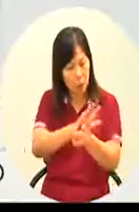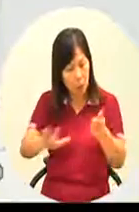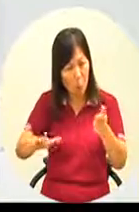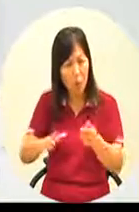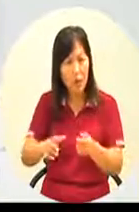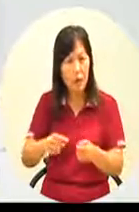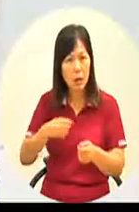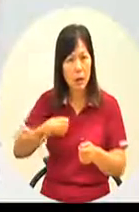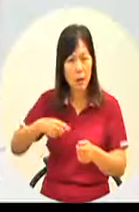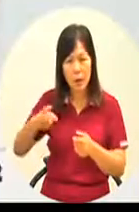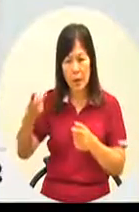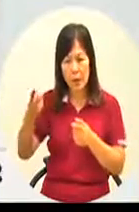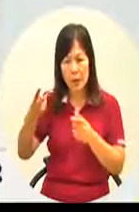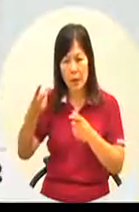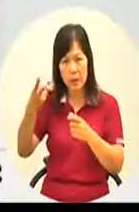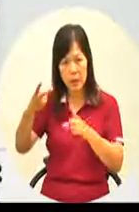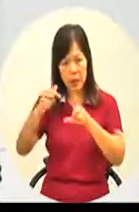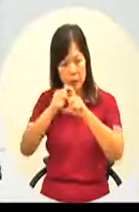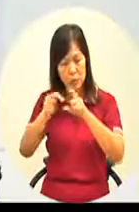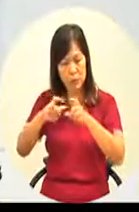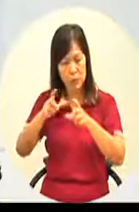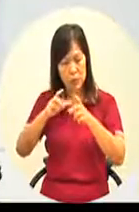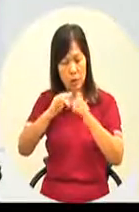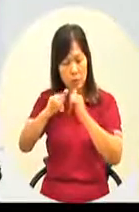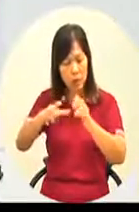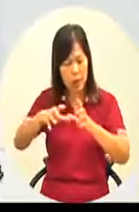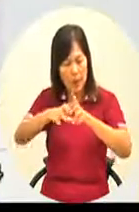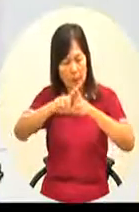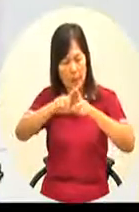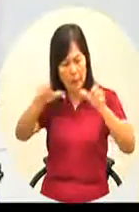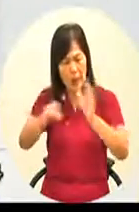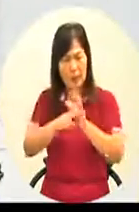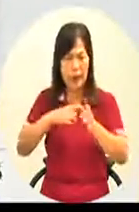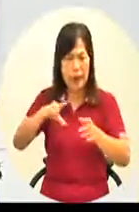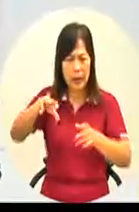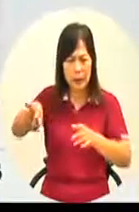们两区的居民有多广？机场差阮50年，